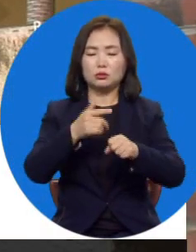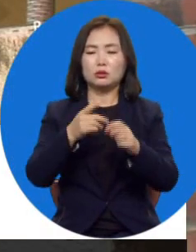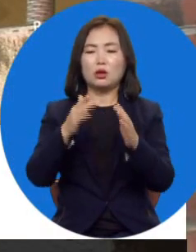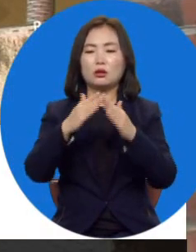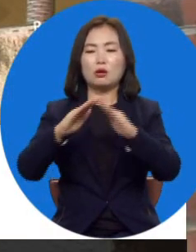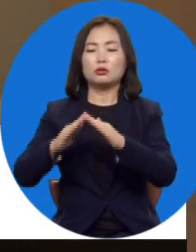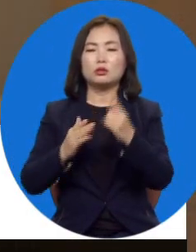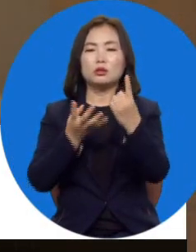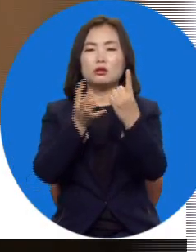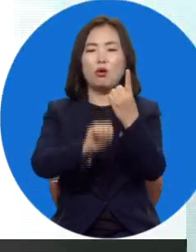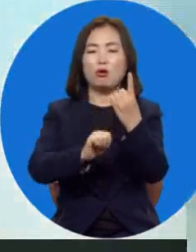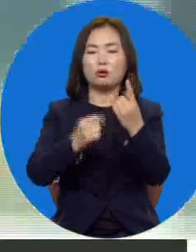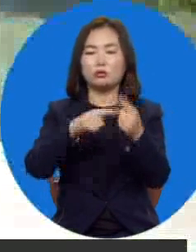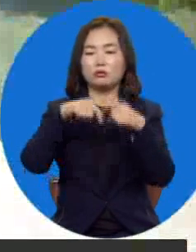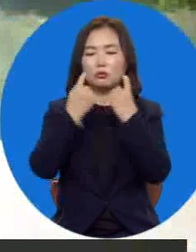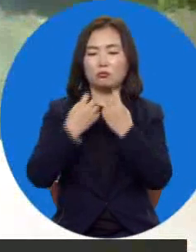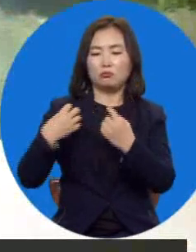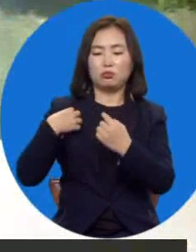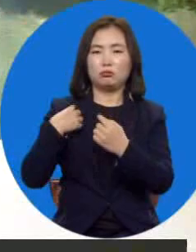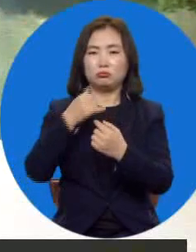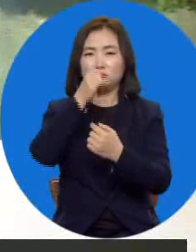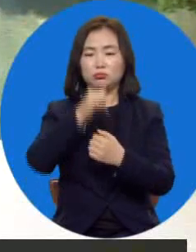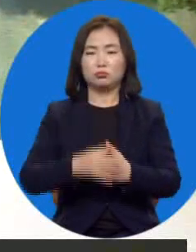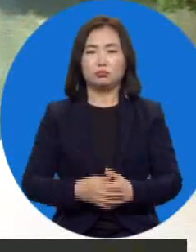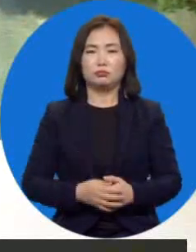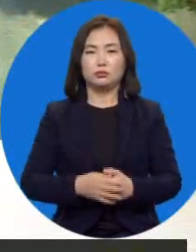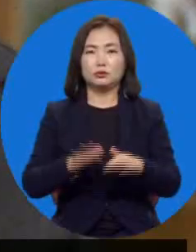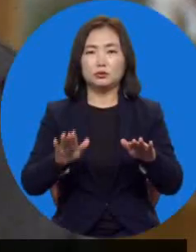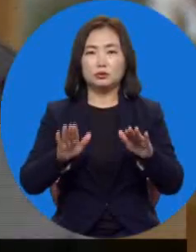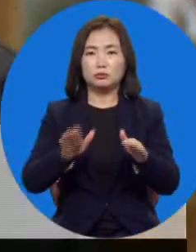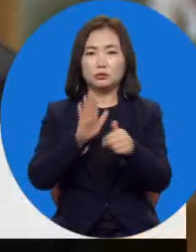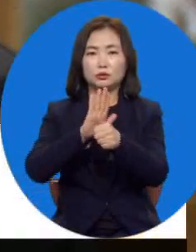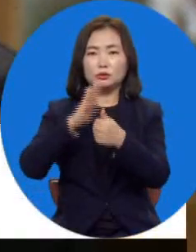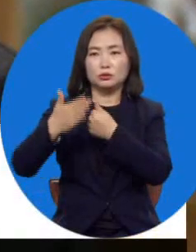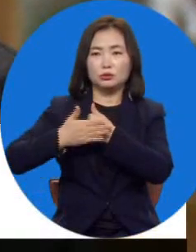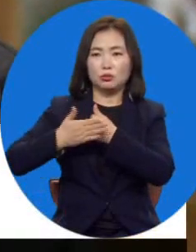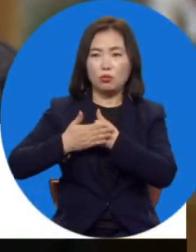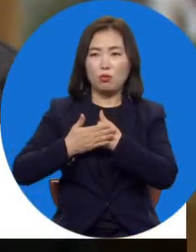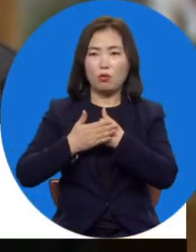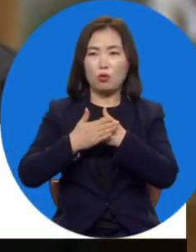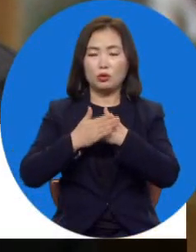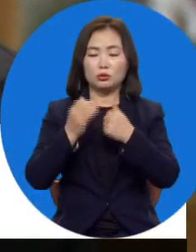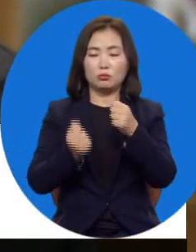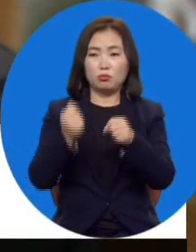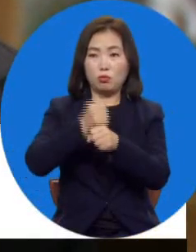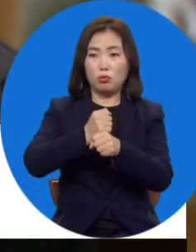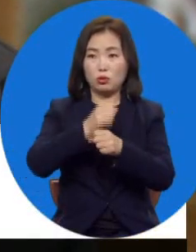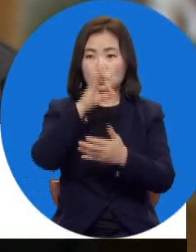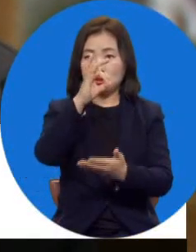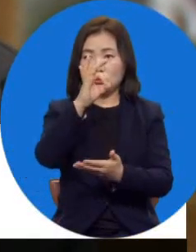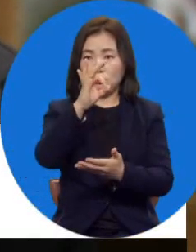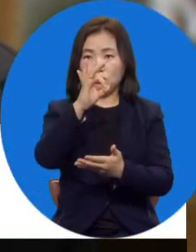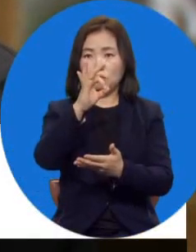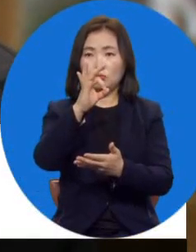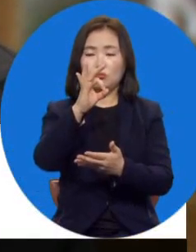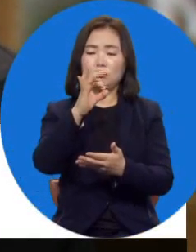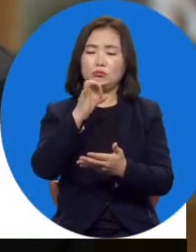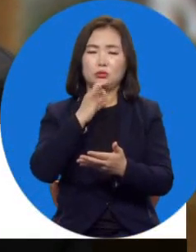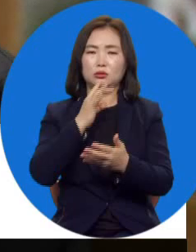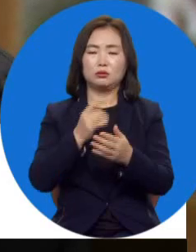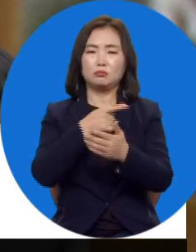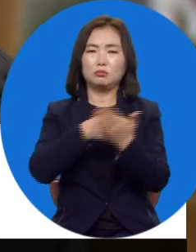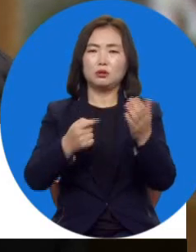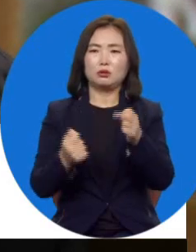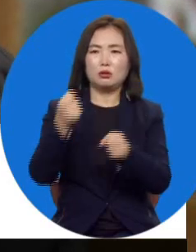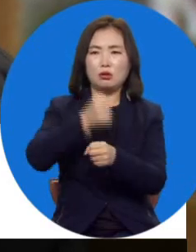원 의 자부담 이라는 벽을 만났습니다 지금 지원되는 어제 주택 복구 기금 어이그 만으로는 제 피해